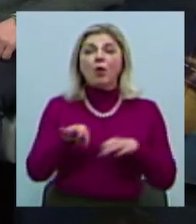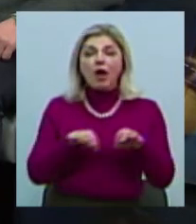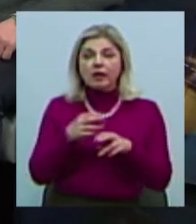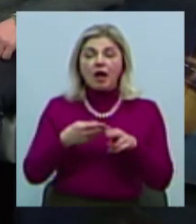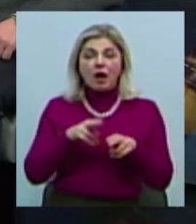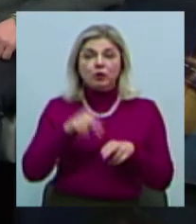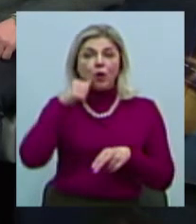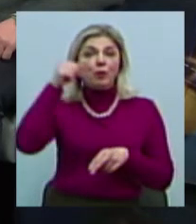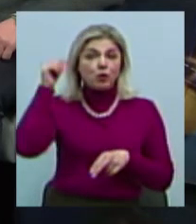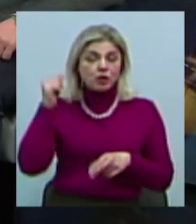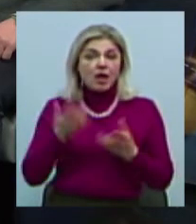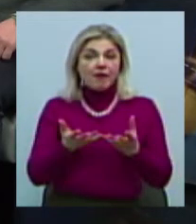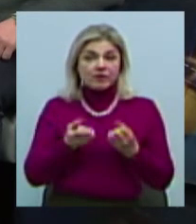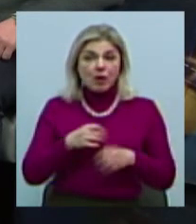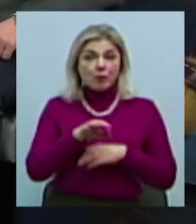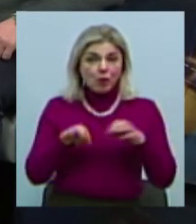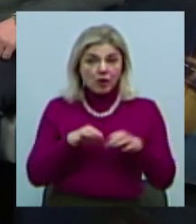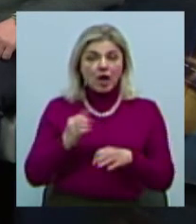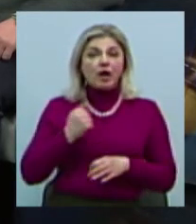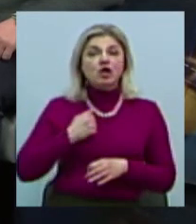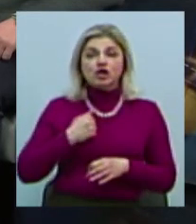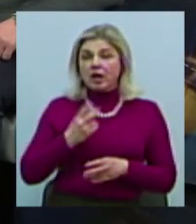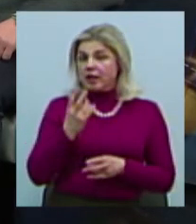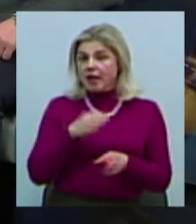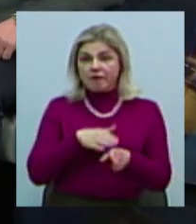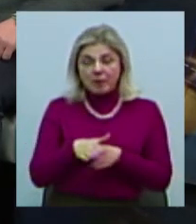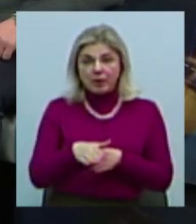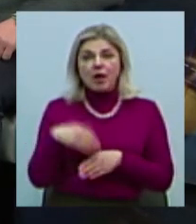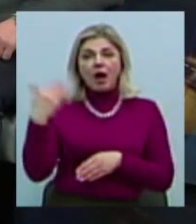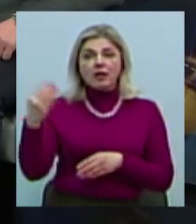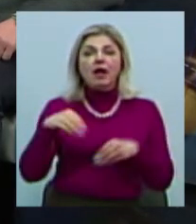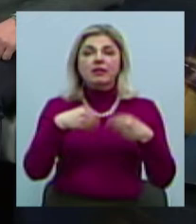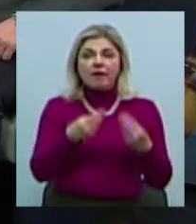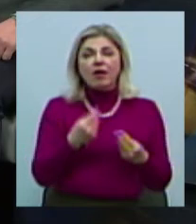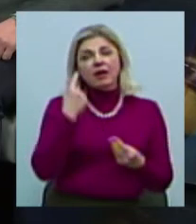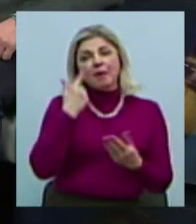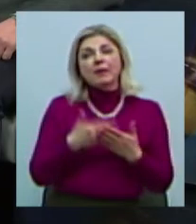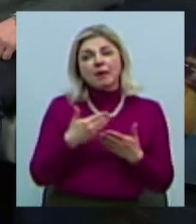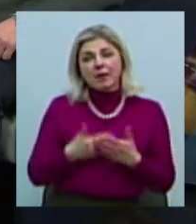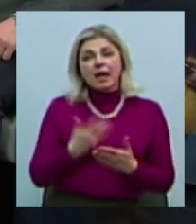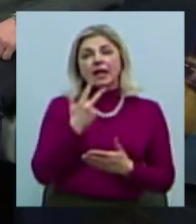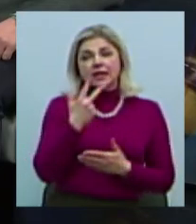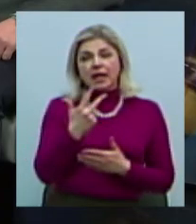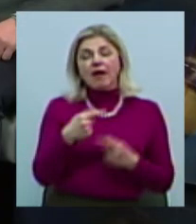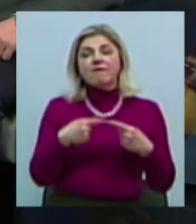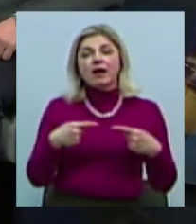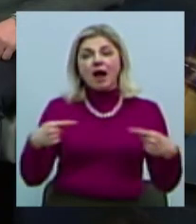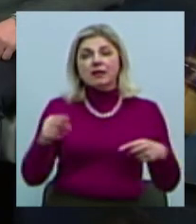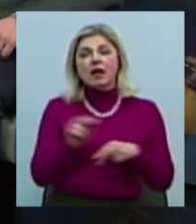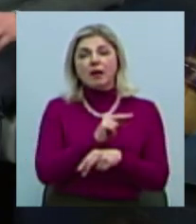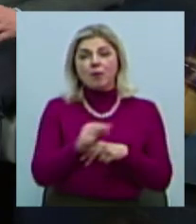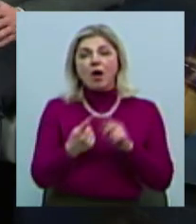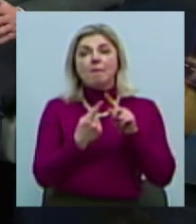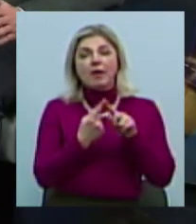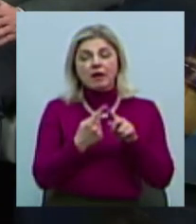году взялась за проект, но, к сожалению, его не выполнила. Они уже давали предварительные нам наброски, три варианта ремонта моста. Первый вариант